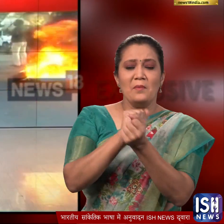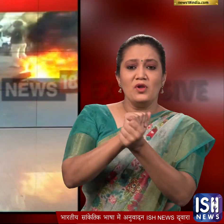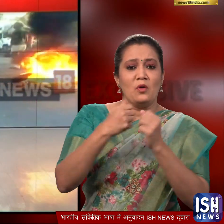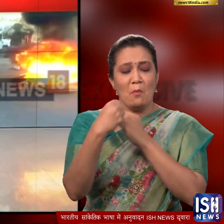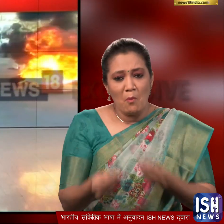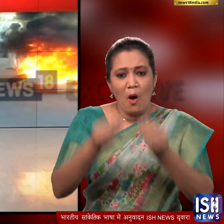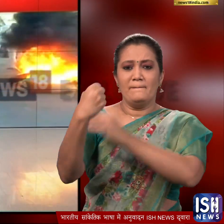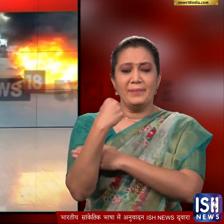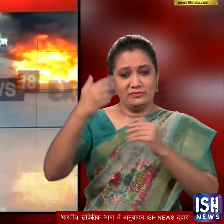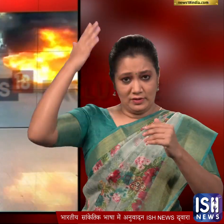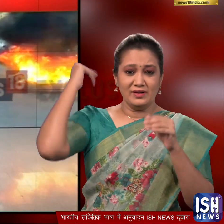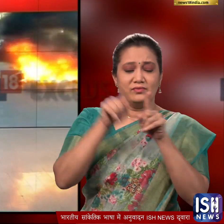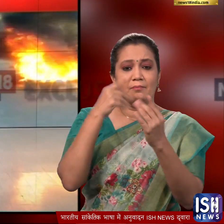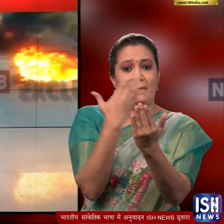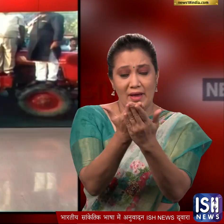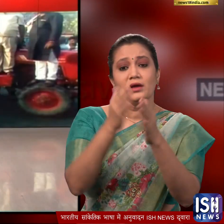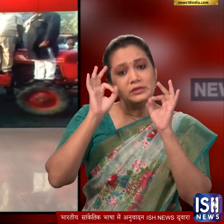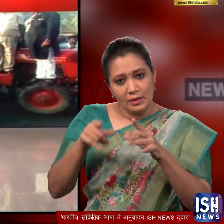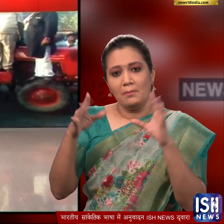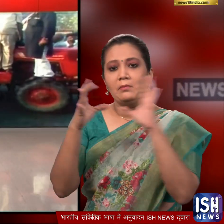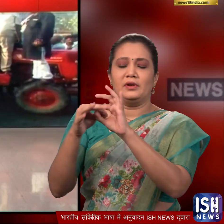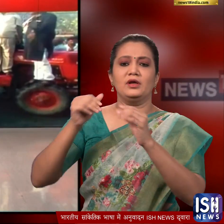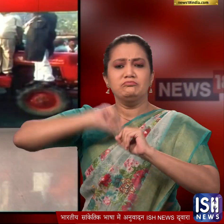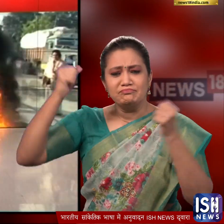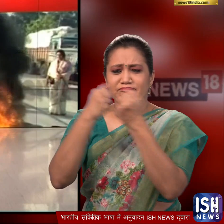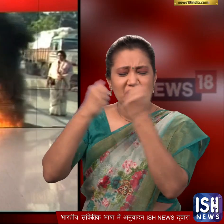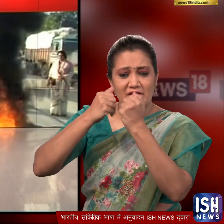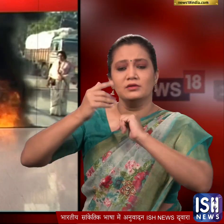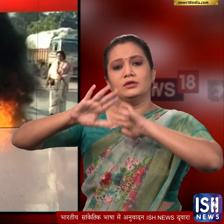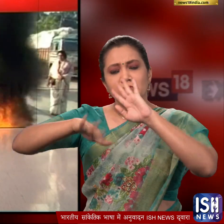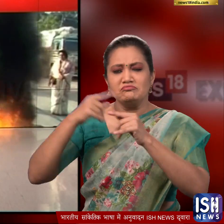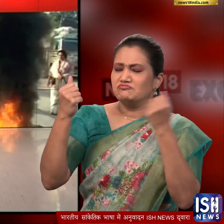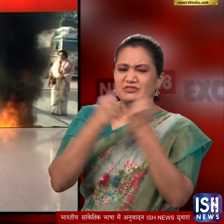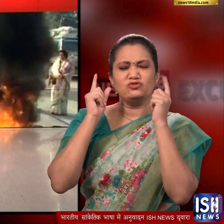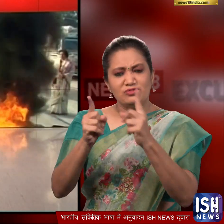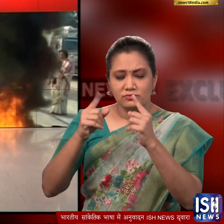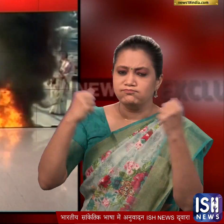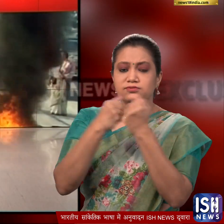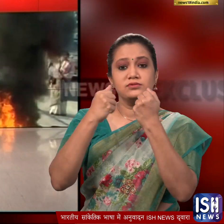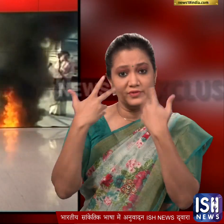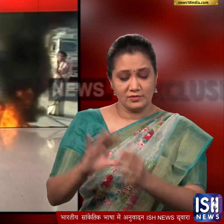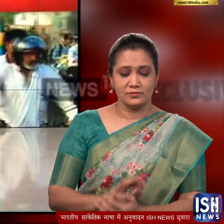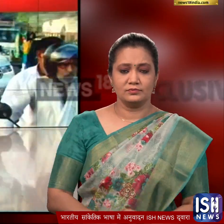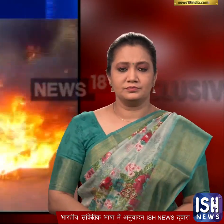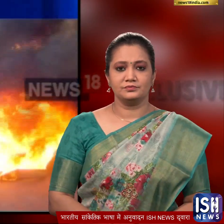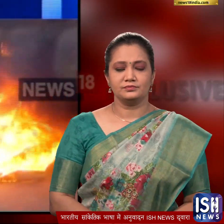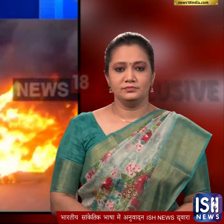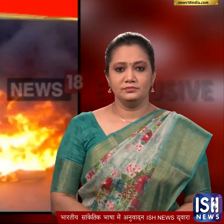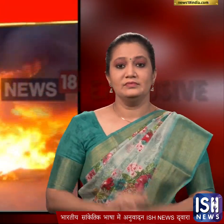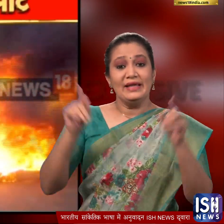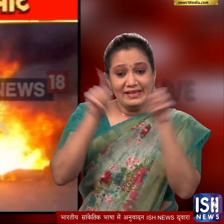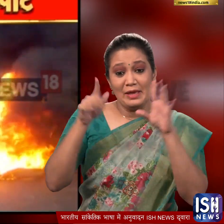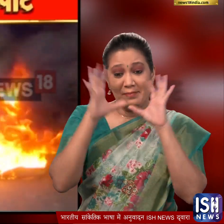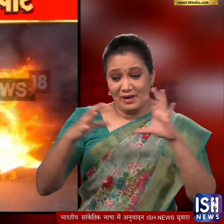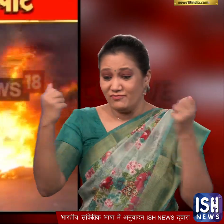वाले एक बिल के विरोध में हाल ही में विधानसभा में जमकर हंगामा हुआ था, जिसके बाद कई विधायकों पर सख्ती बरती गई थी।